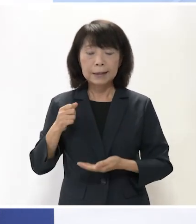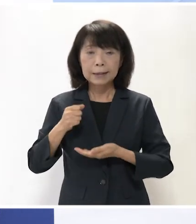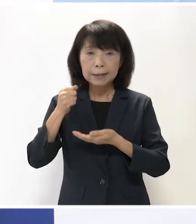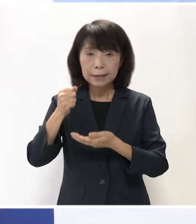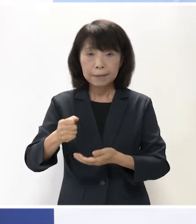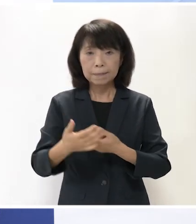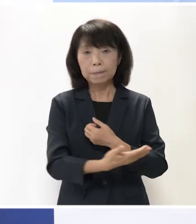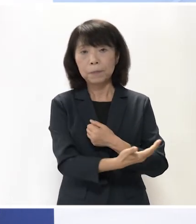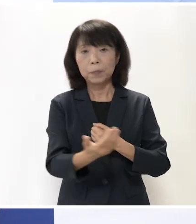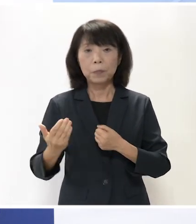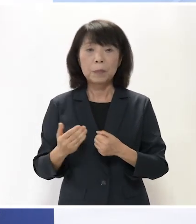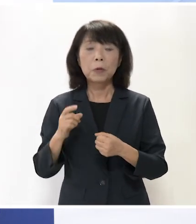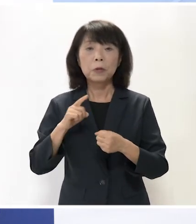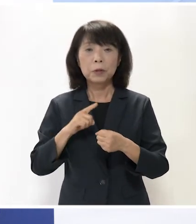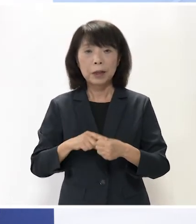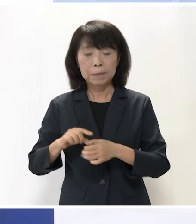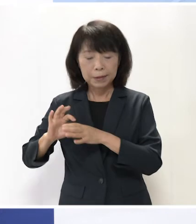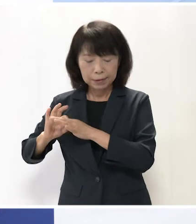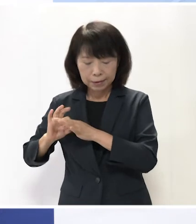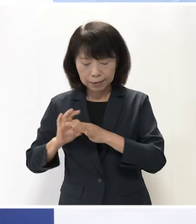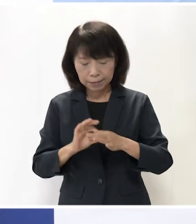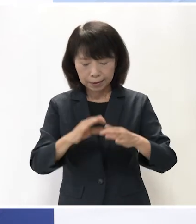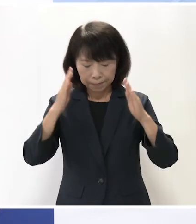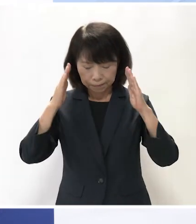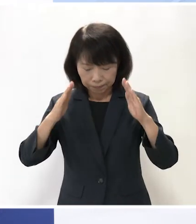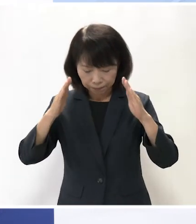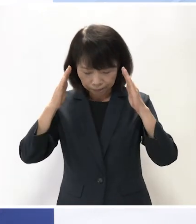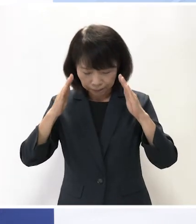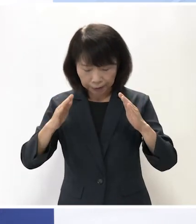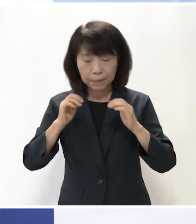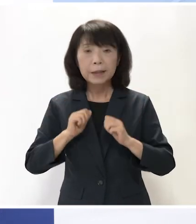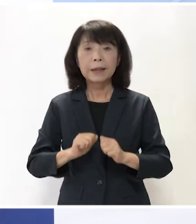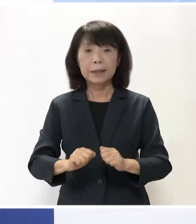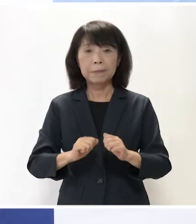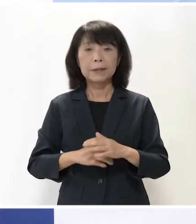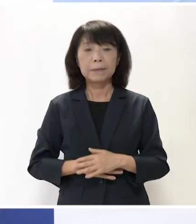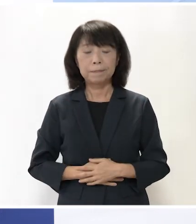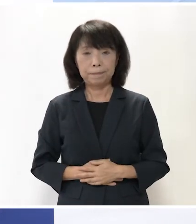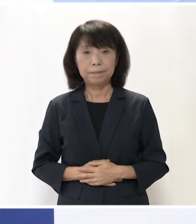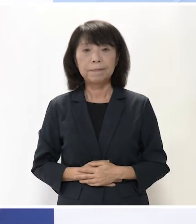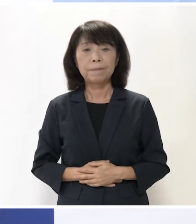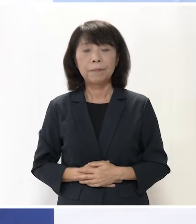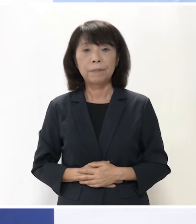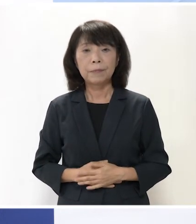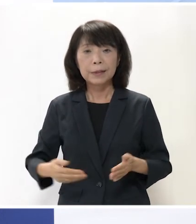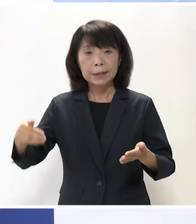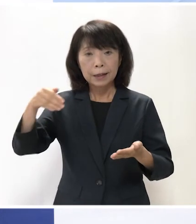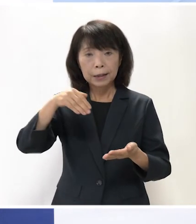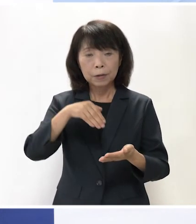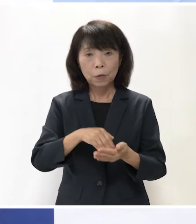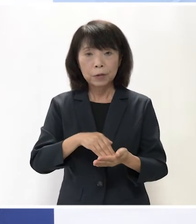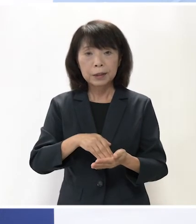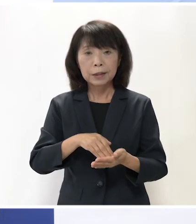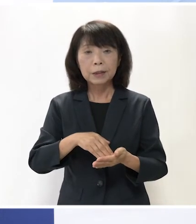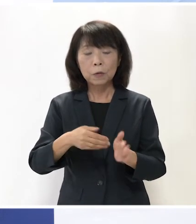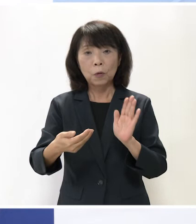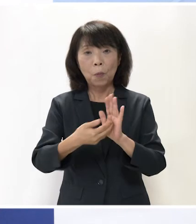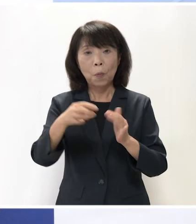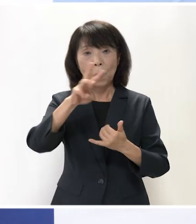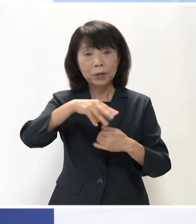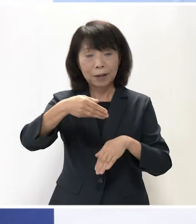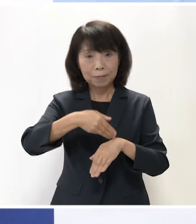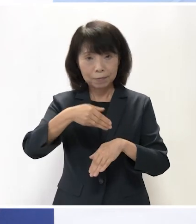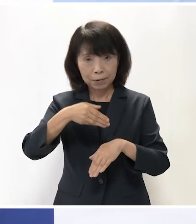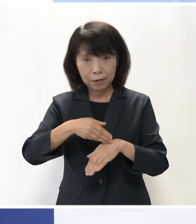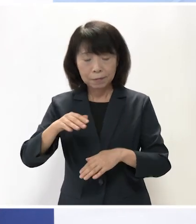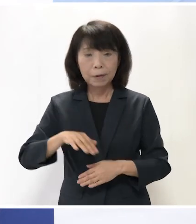ため、引き続き全庁を挙げて取り組んでまいります。最後に、この訓練が区民の皆